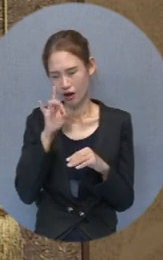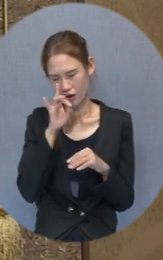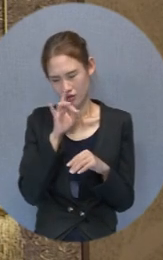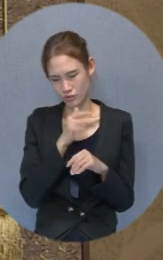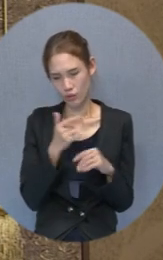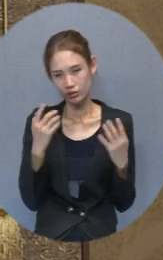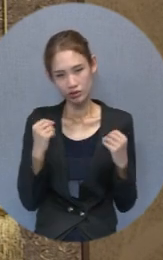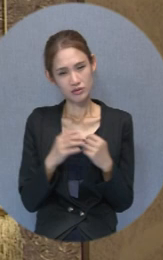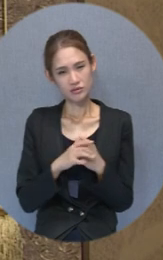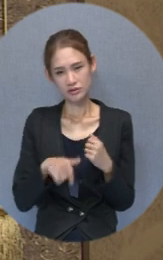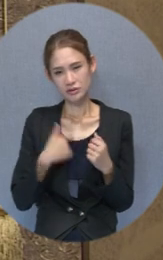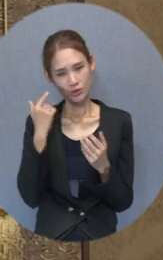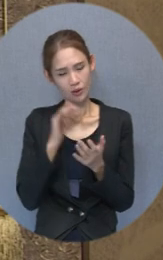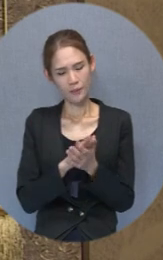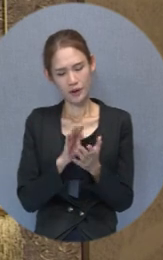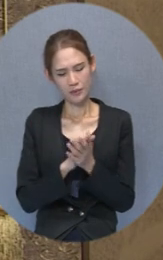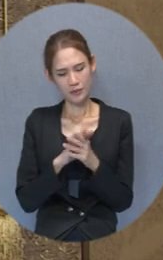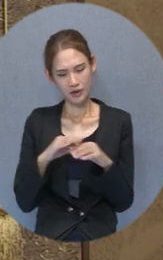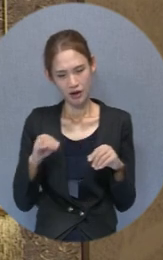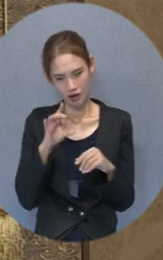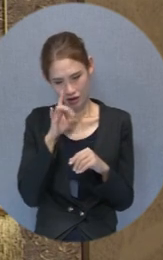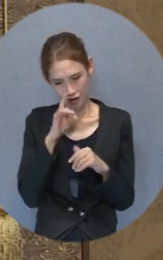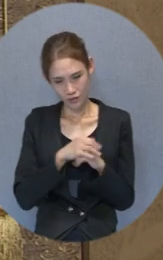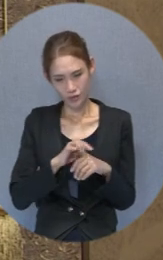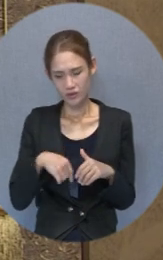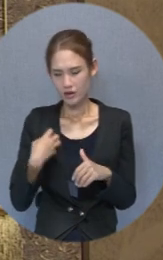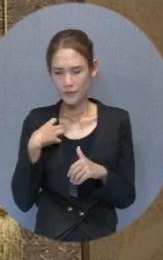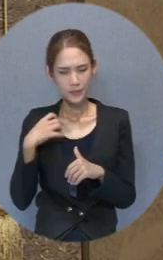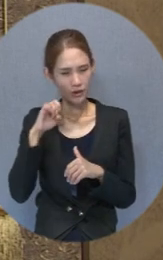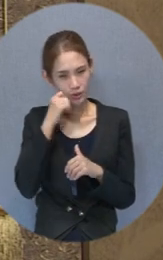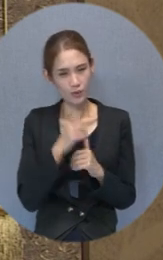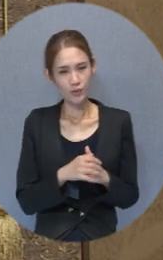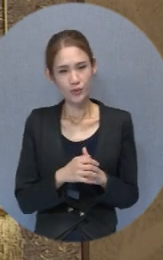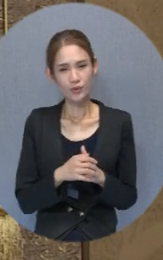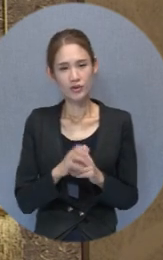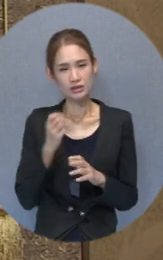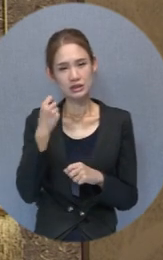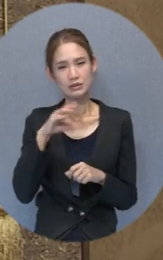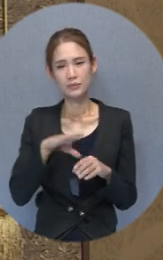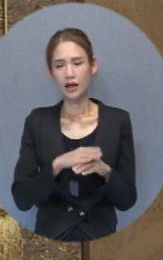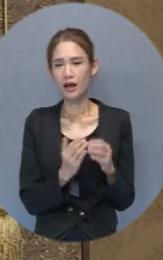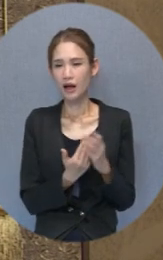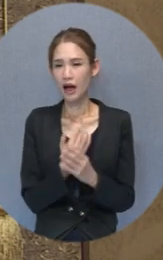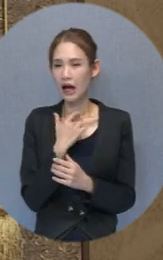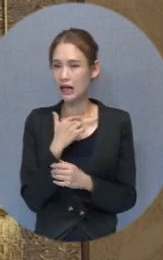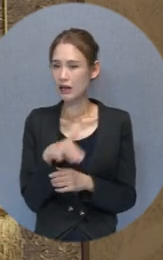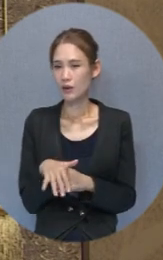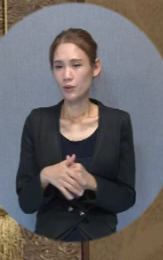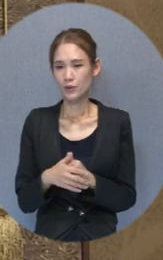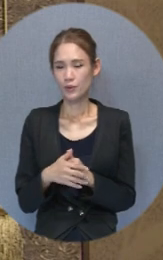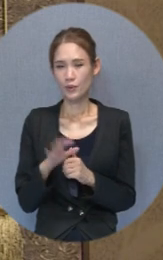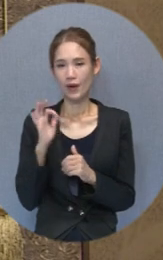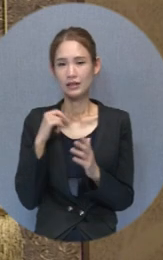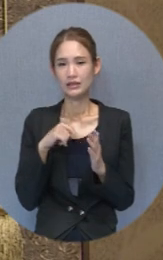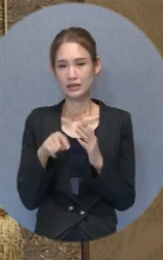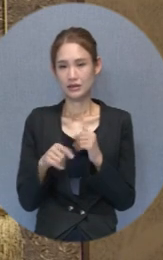참 어려운 환경이네요. 그죠? 네, 혼자서 안 해본 거예요. 신발을 혼자 신어야 되고요. 화장실을 가서 혼자서 아.